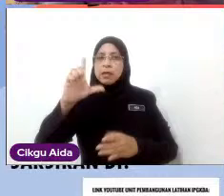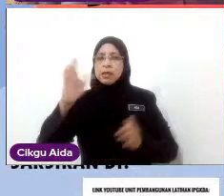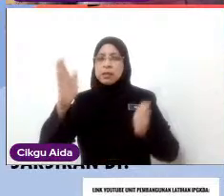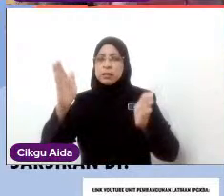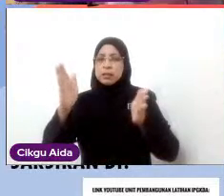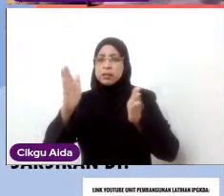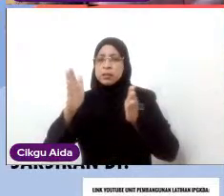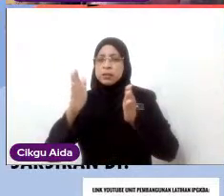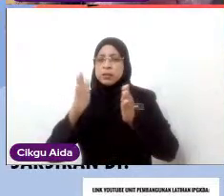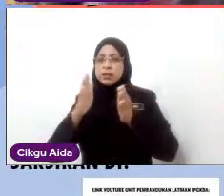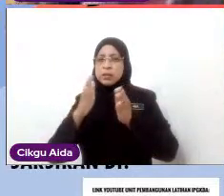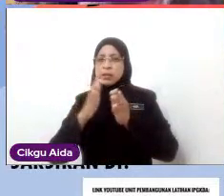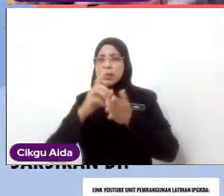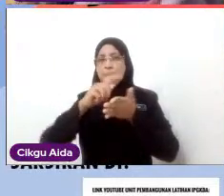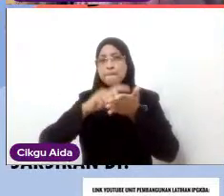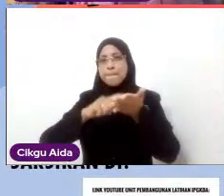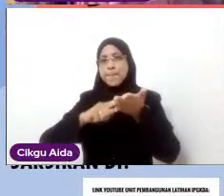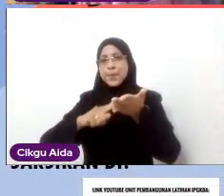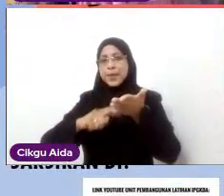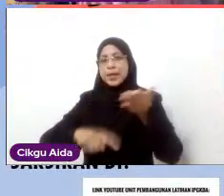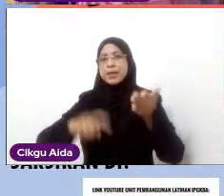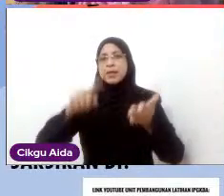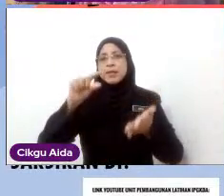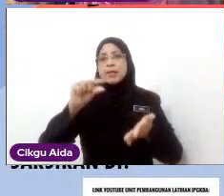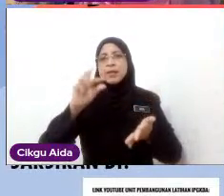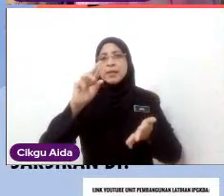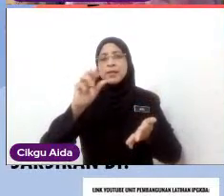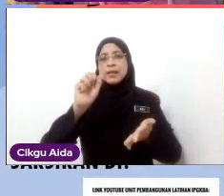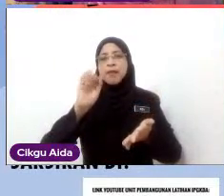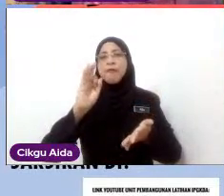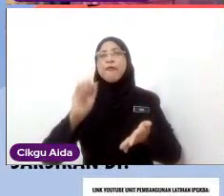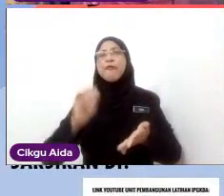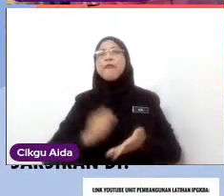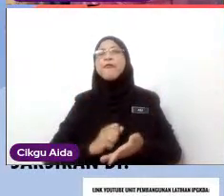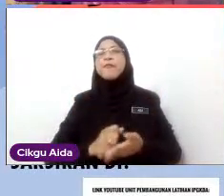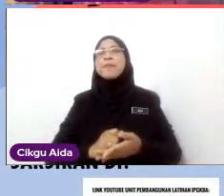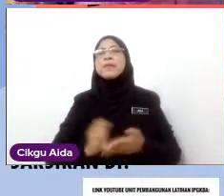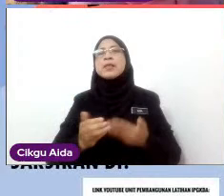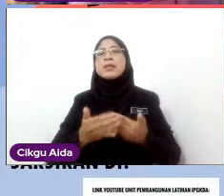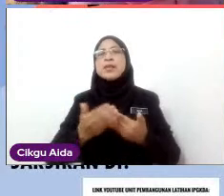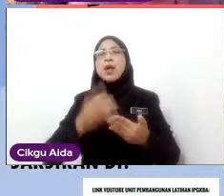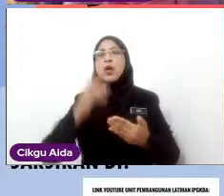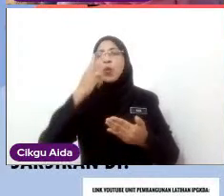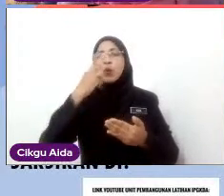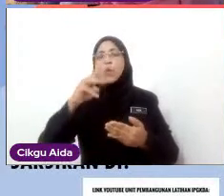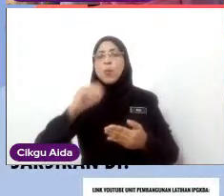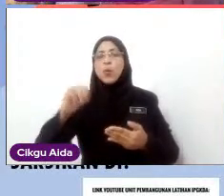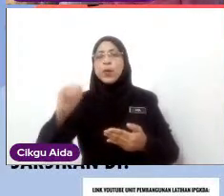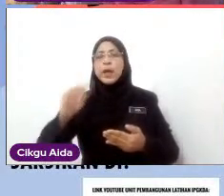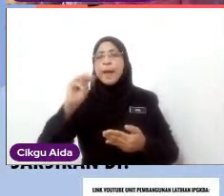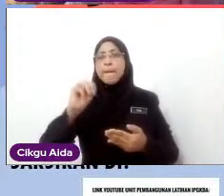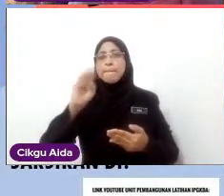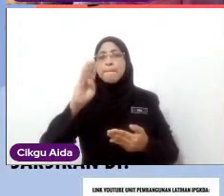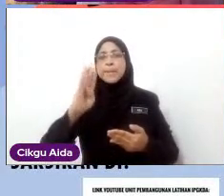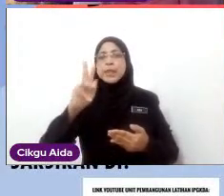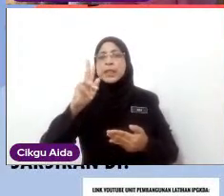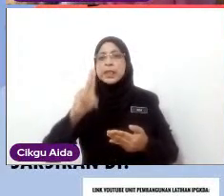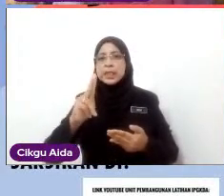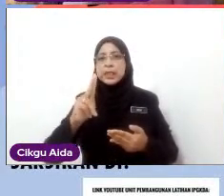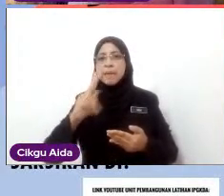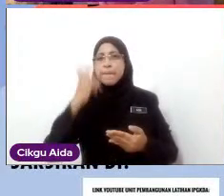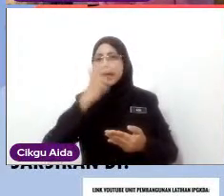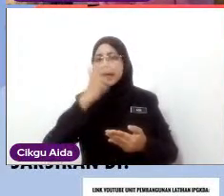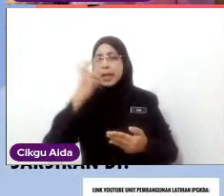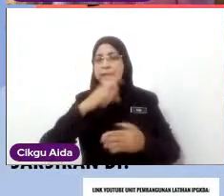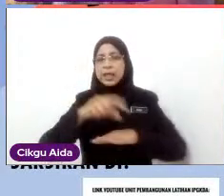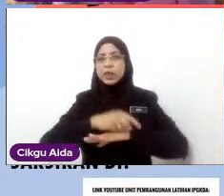sampailah saya berjaya menghasilkan yang gambar kanan sekali itulah yang saya cetak sendiri supaya dia lebih garis dia lebih besar,